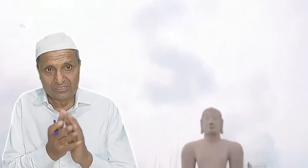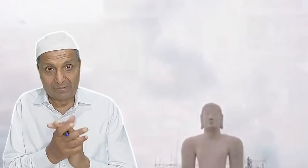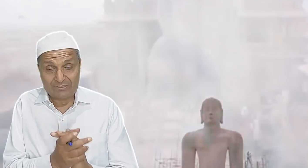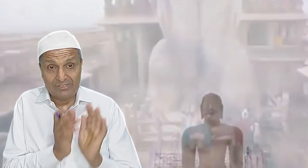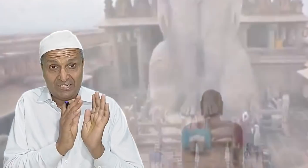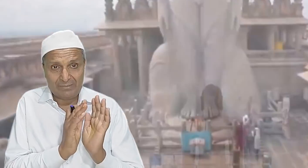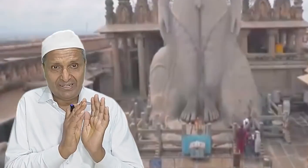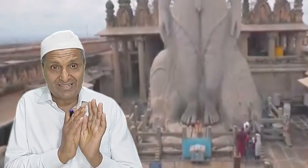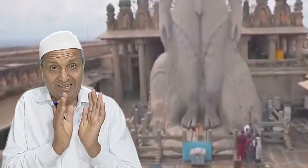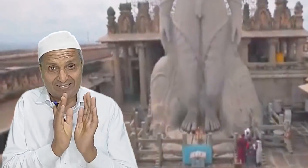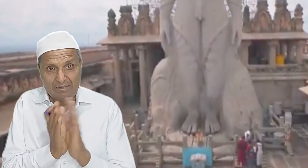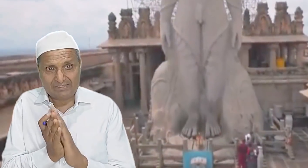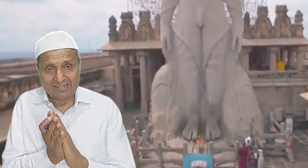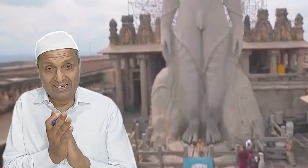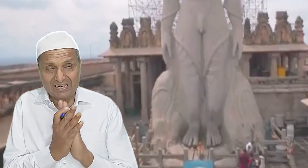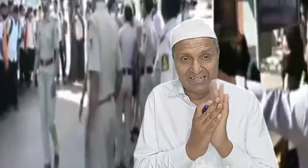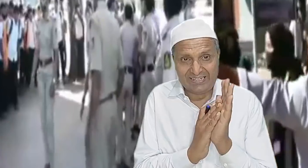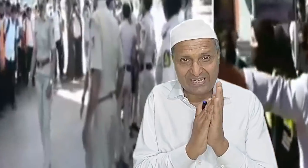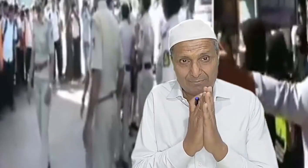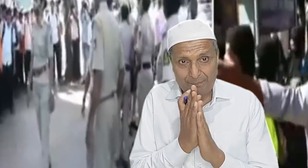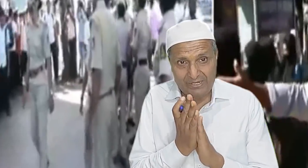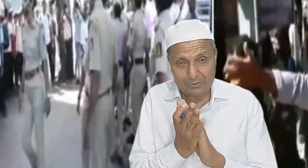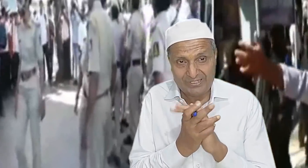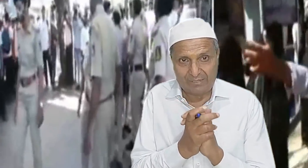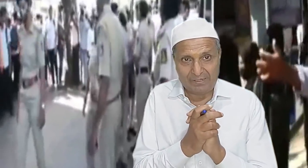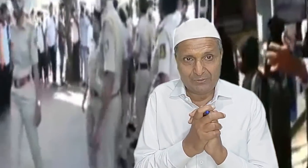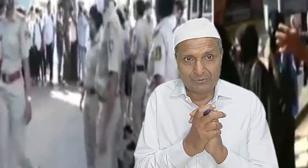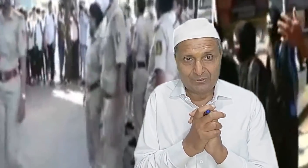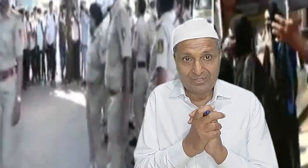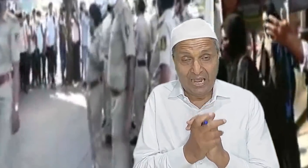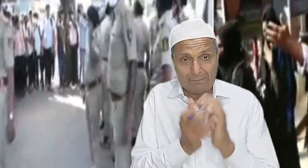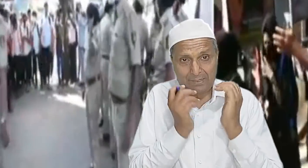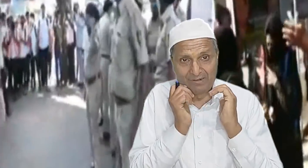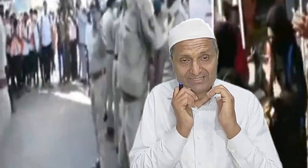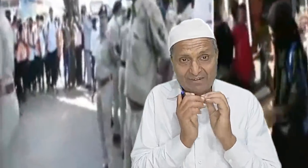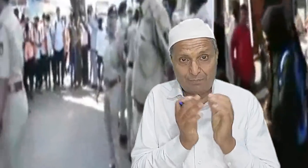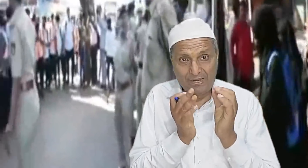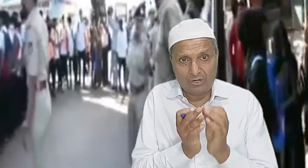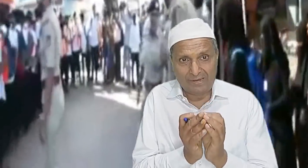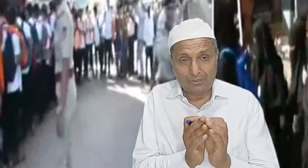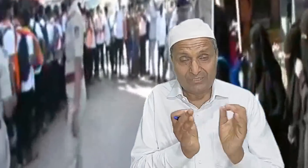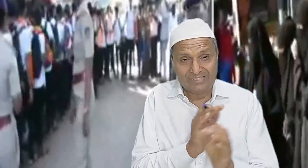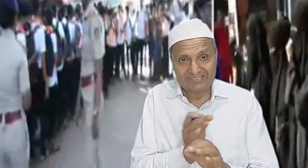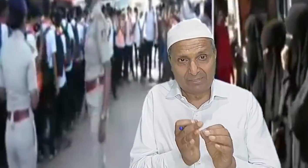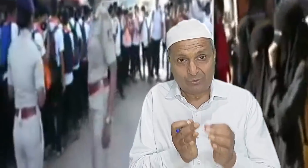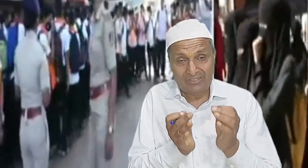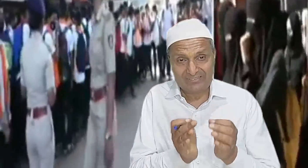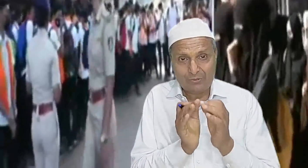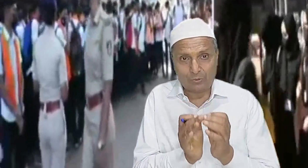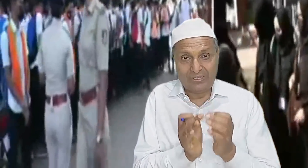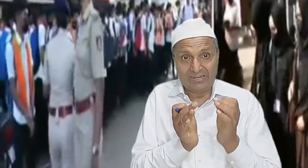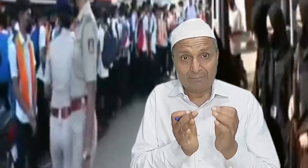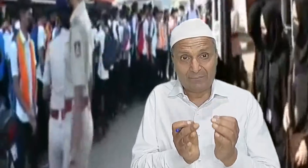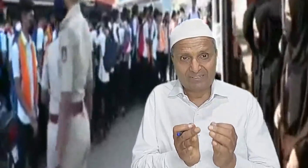फरवरी 2022 की, क्योंकि 1.5 महीने से ऐसा यहां पर चल रहा है। करे हिजाब पहनो या ना पहनो, अब भगवा स्कार्फ पहनो ना पहनो, जैन समाज को